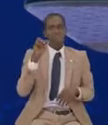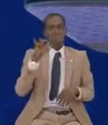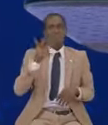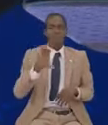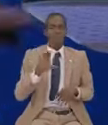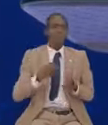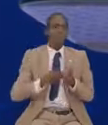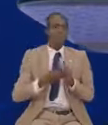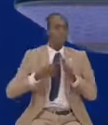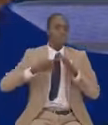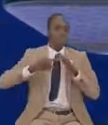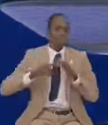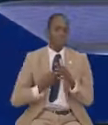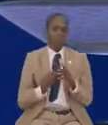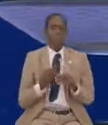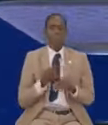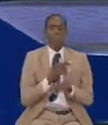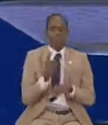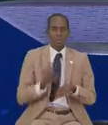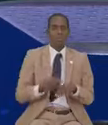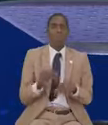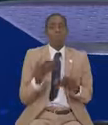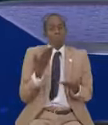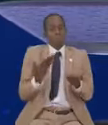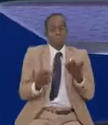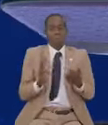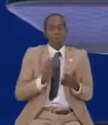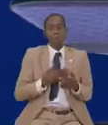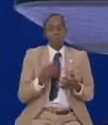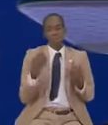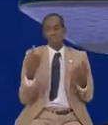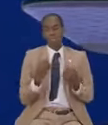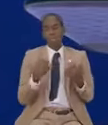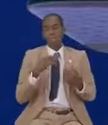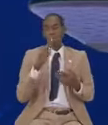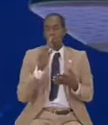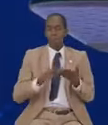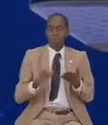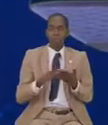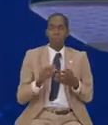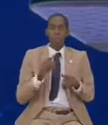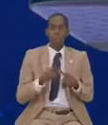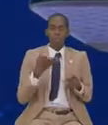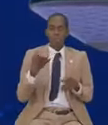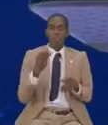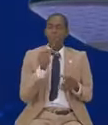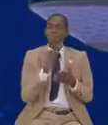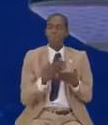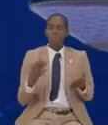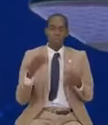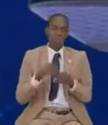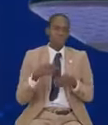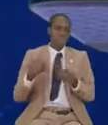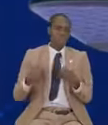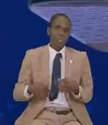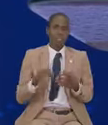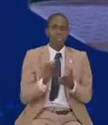non nos péchés extérieurs reçoit pardonné il y a la chose là dans le cœur qui qui